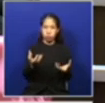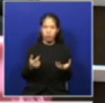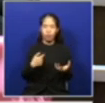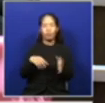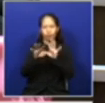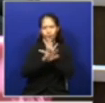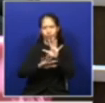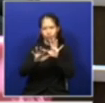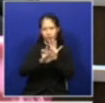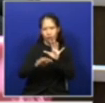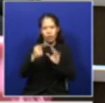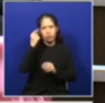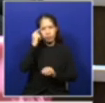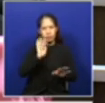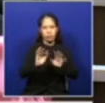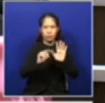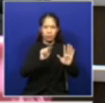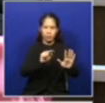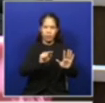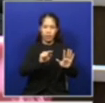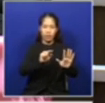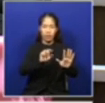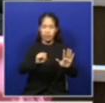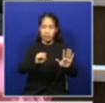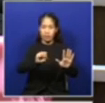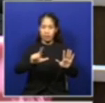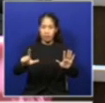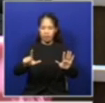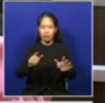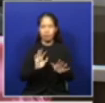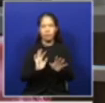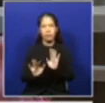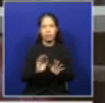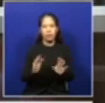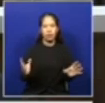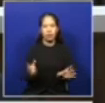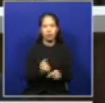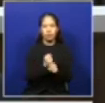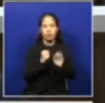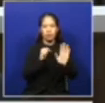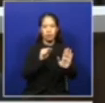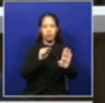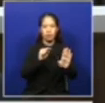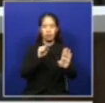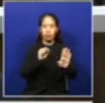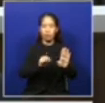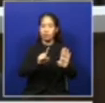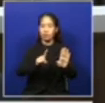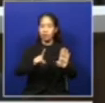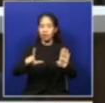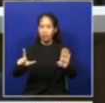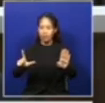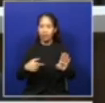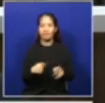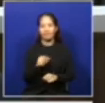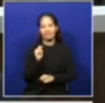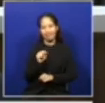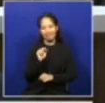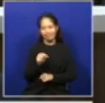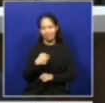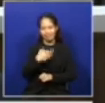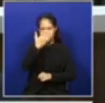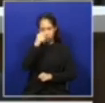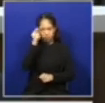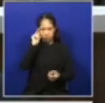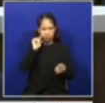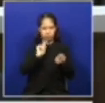วๆว่าไม่ต่ำกว่า 500,000 ล้านรวมเป็นเกือบ 4.1 ล้านล้านแล้วครับนี่คือสิ่งที่มันจะเกิดขึ้นเพื่อส่งสัญญา